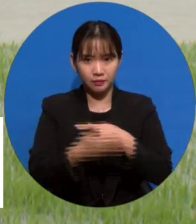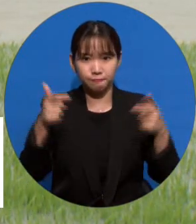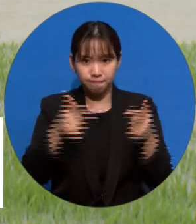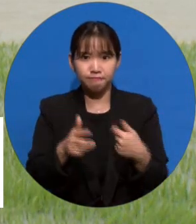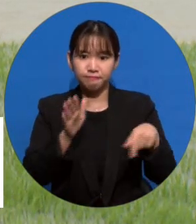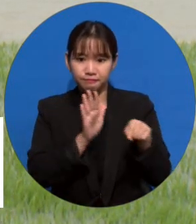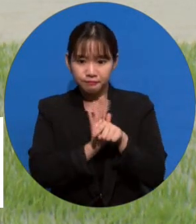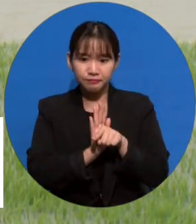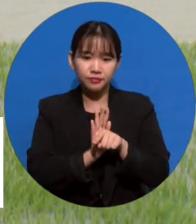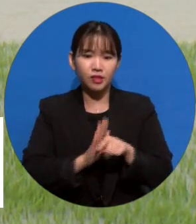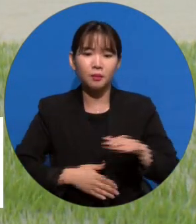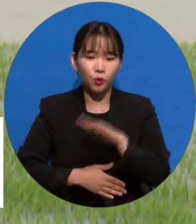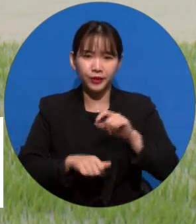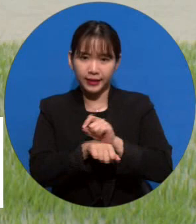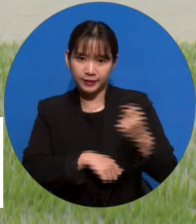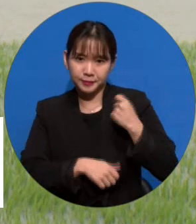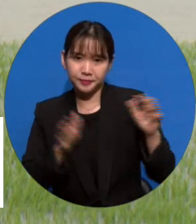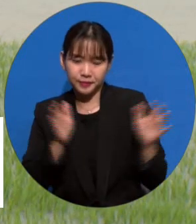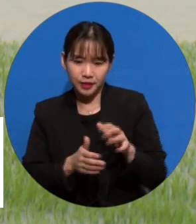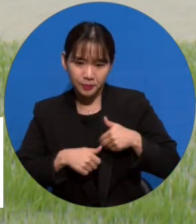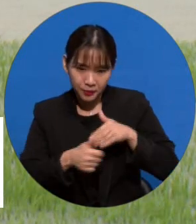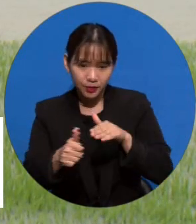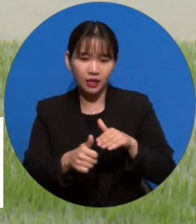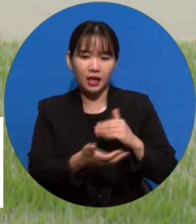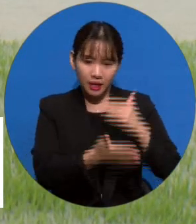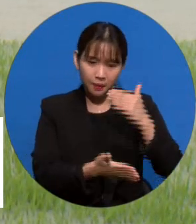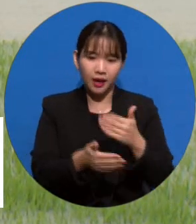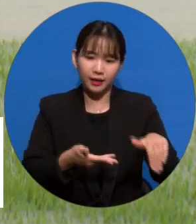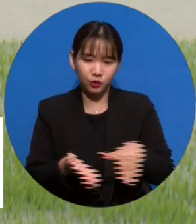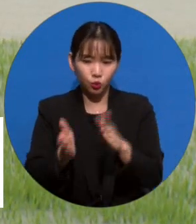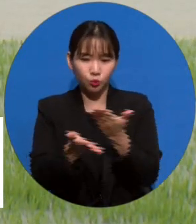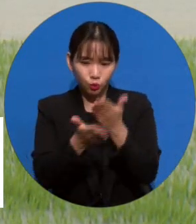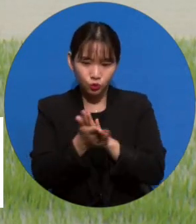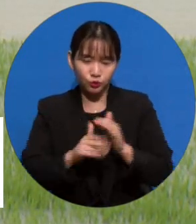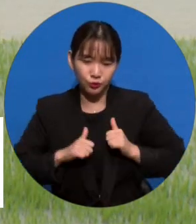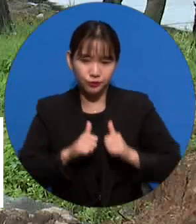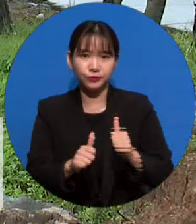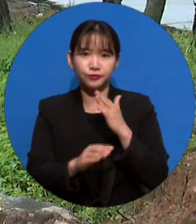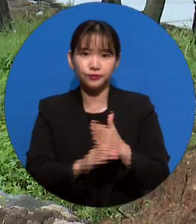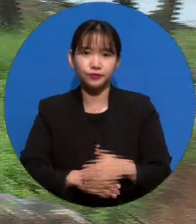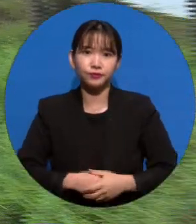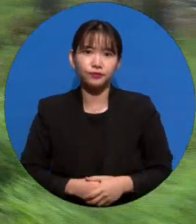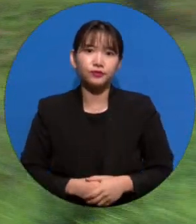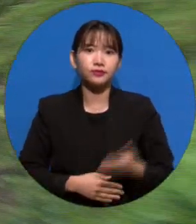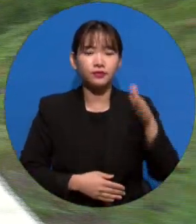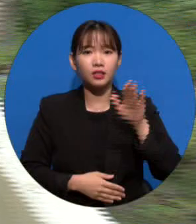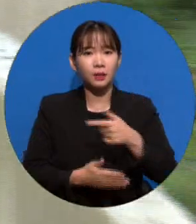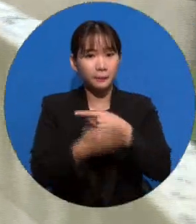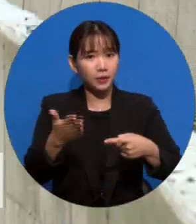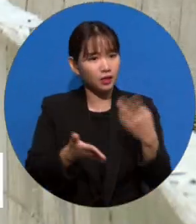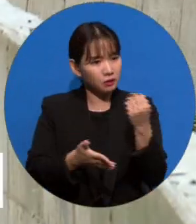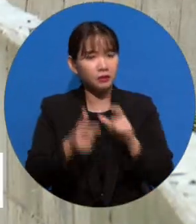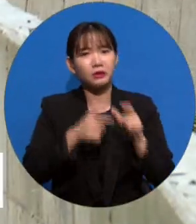위해서 모든 행정력을 동원하여 제방 보수라든가 이런 도로 보수 등 최선을 다하고 있습니다. 하지만 피해